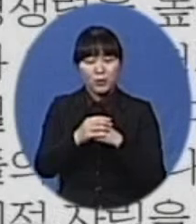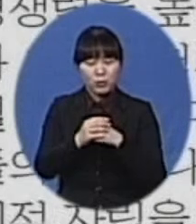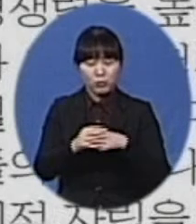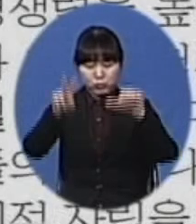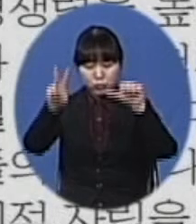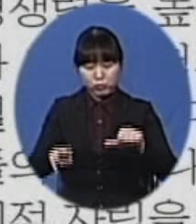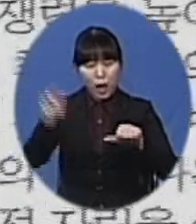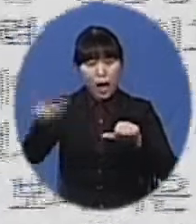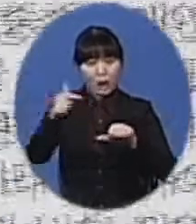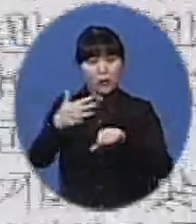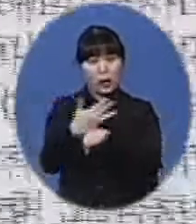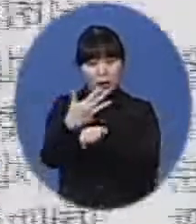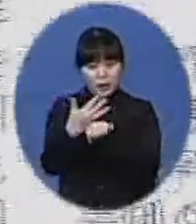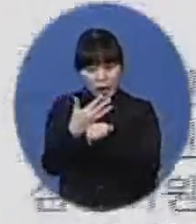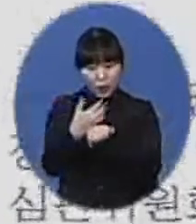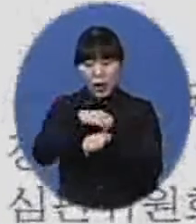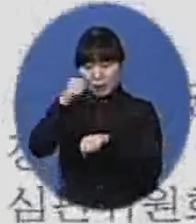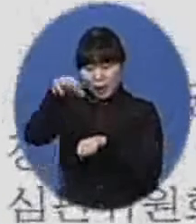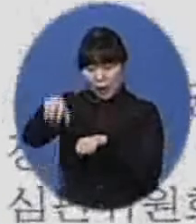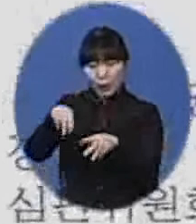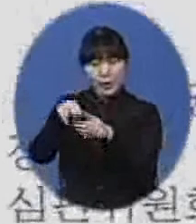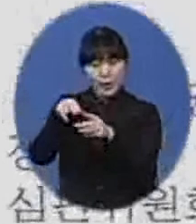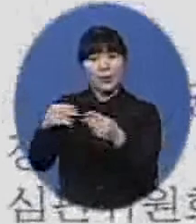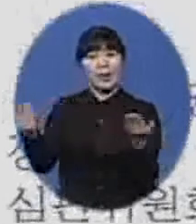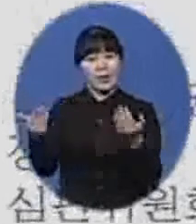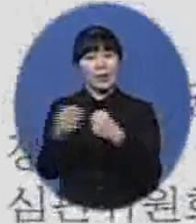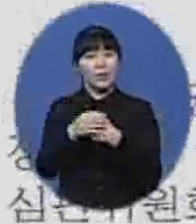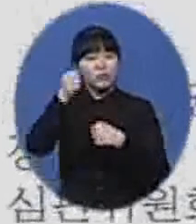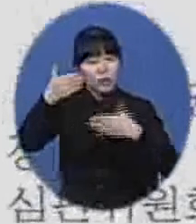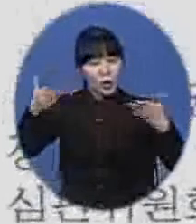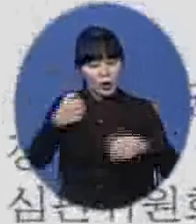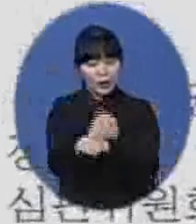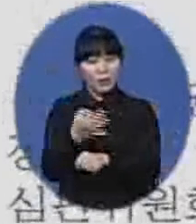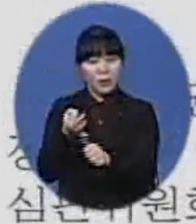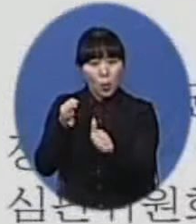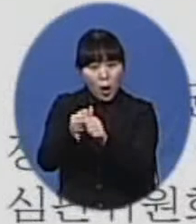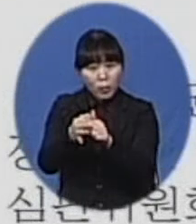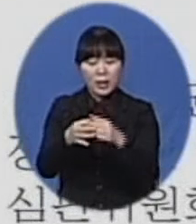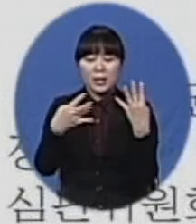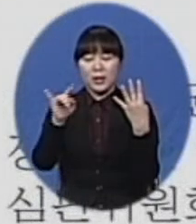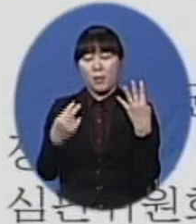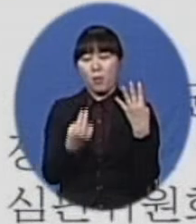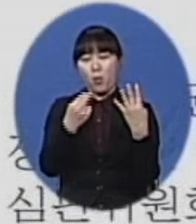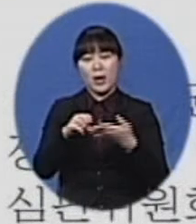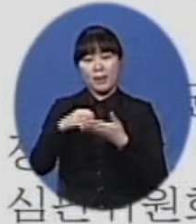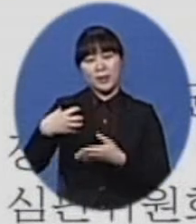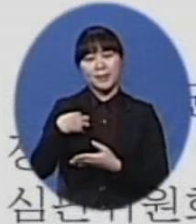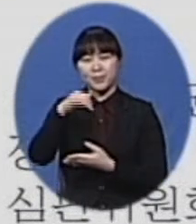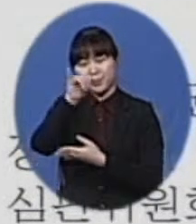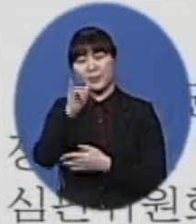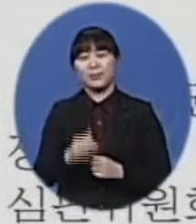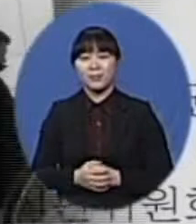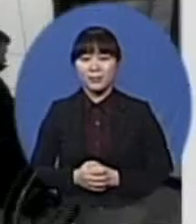하루 8시간씩 합격한 센터에서 근무하게 되며 9개월간의 인건비 지원과 4대 보험 가입이 의무화되어